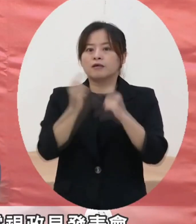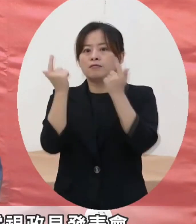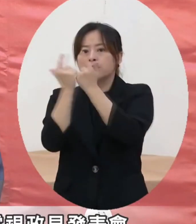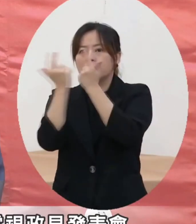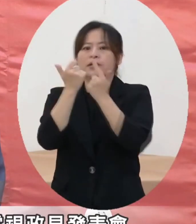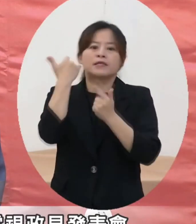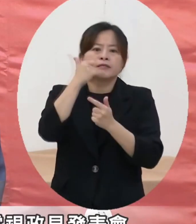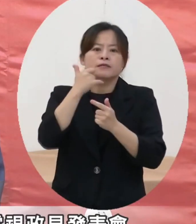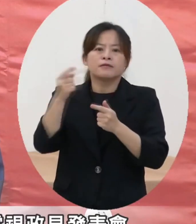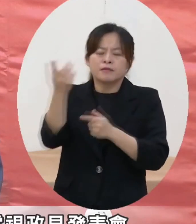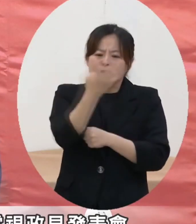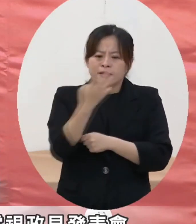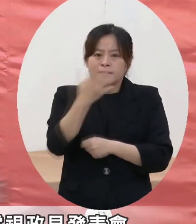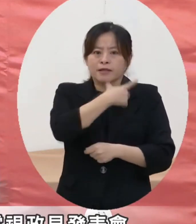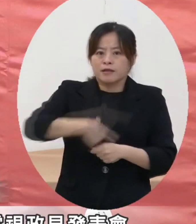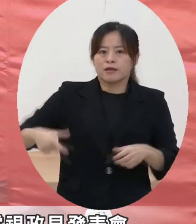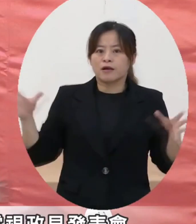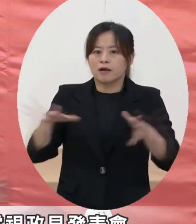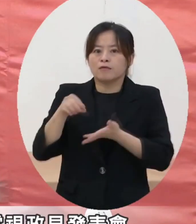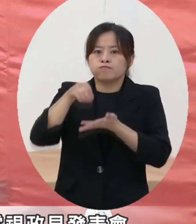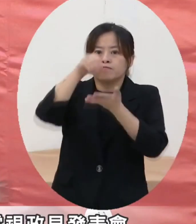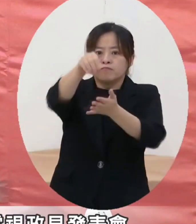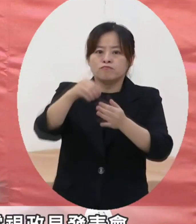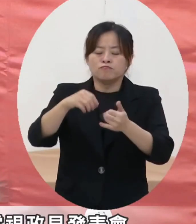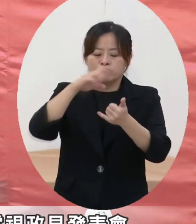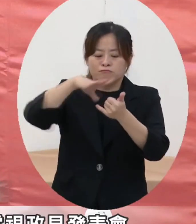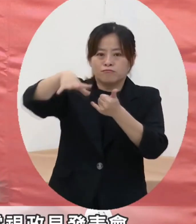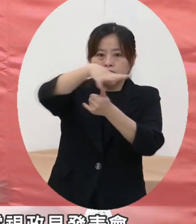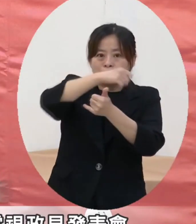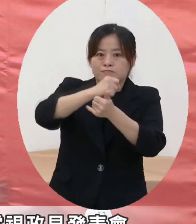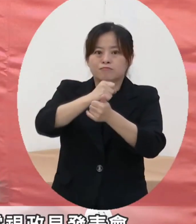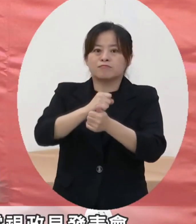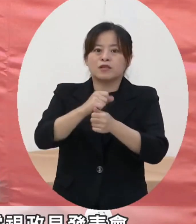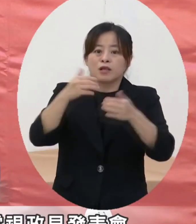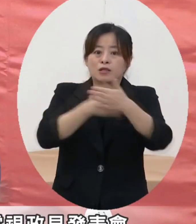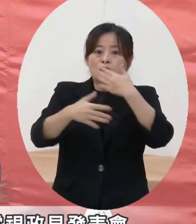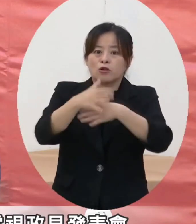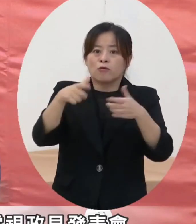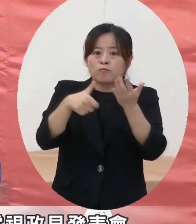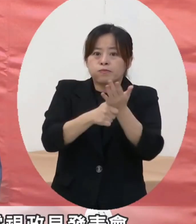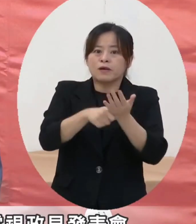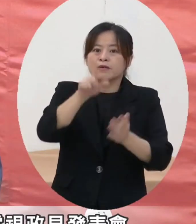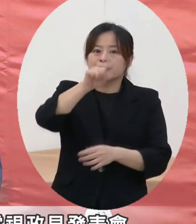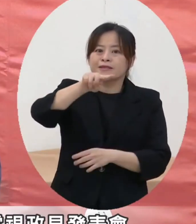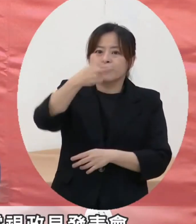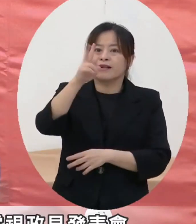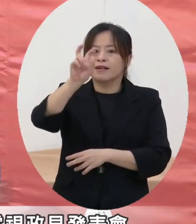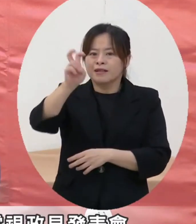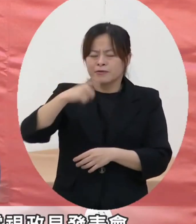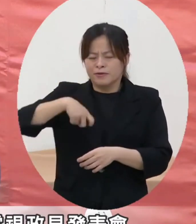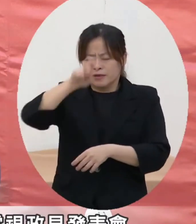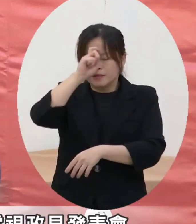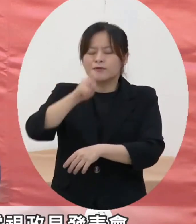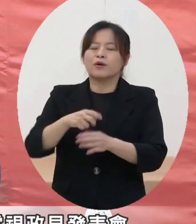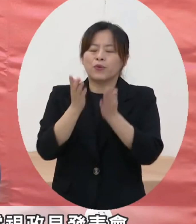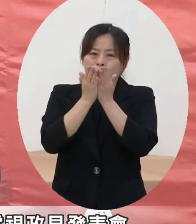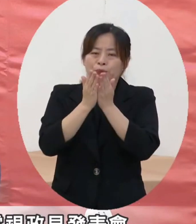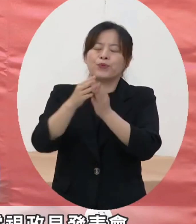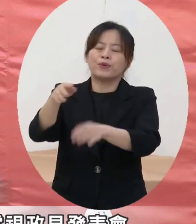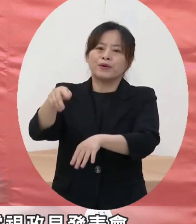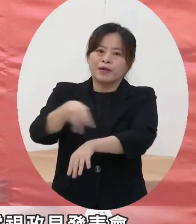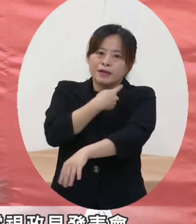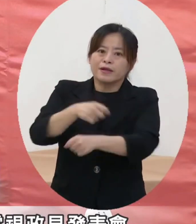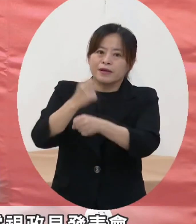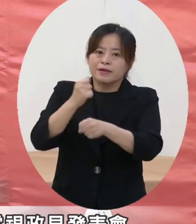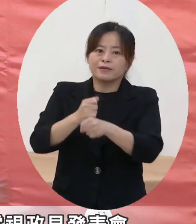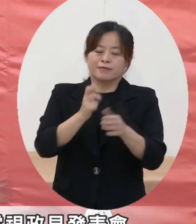我们四位候选人共同推出了首都通交通月票1200的政策。我们要推动通勤通学的市民朋友